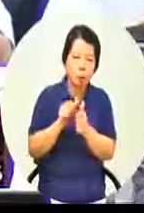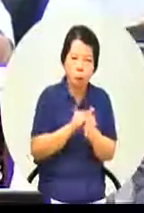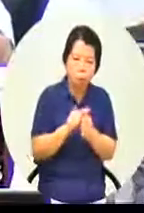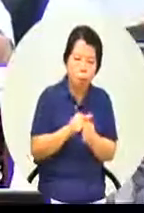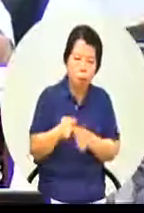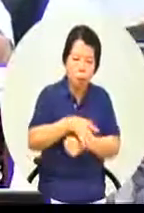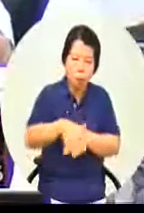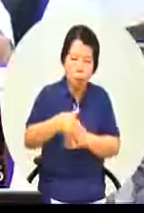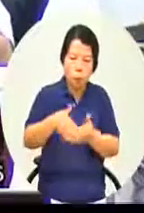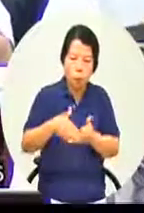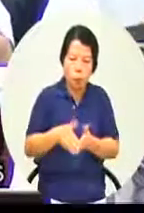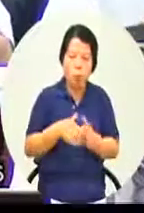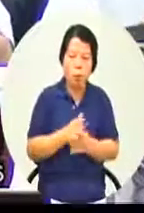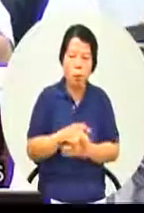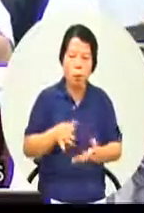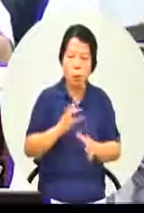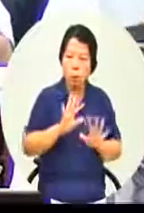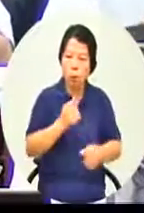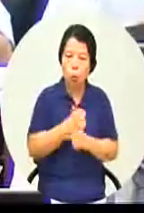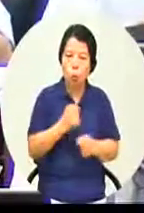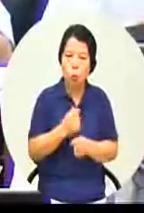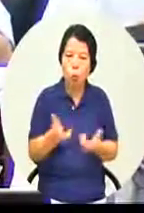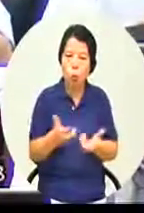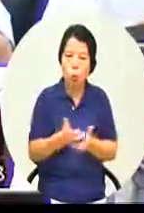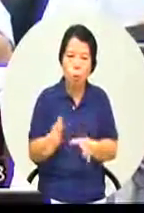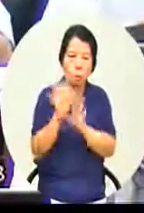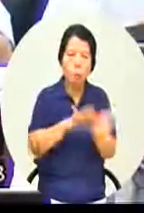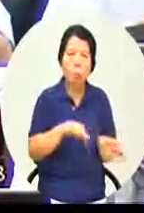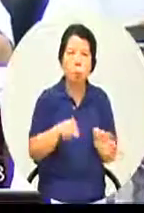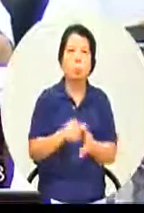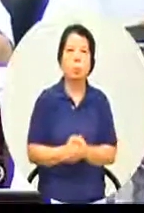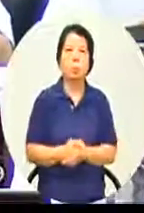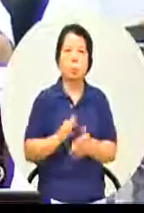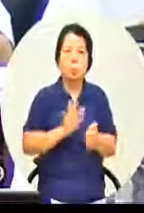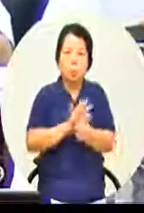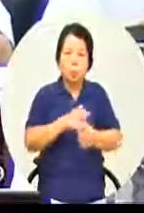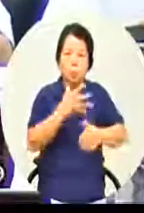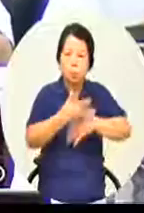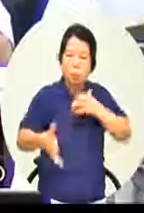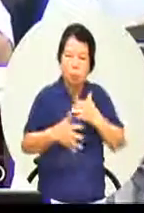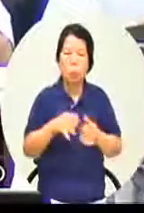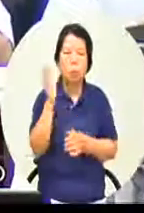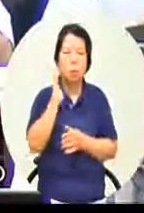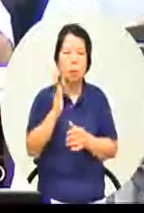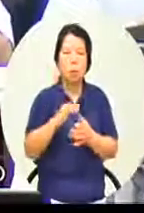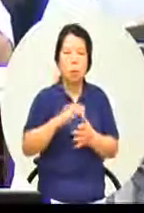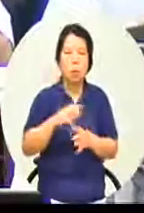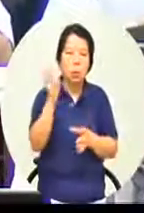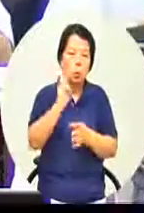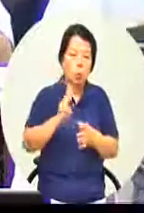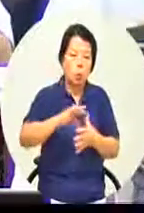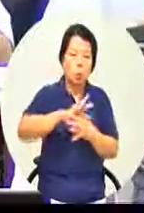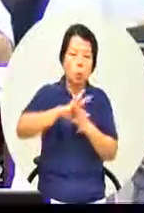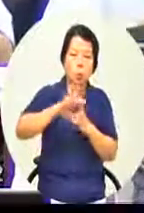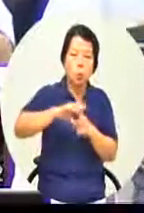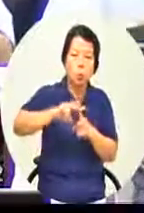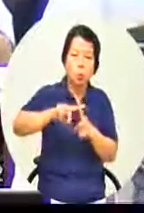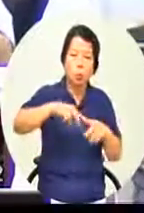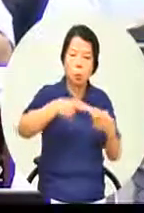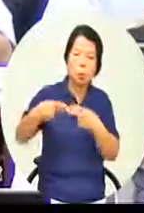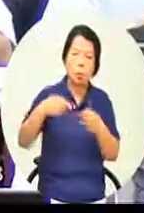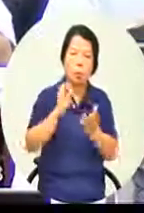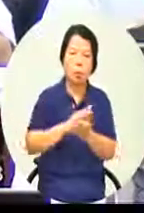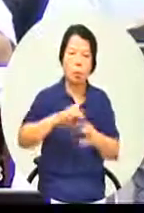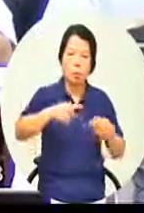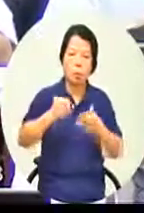处的这样的一个进度。那对于整个爱河的这个水质改善以及它的整个周边的这个部分都改善之